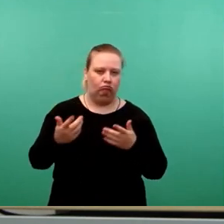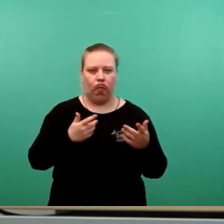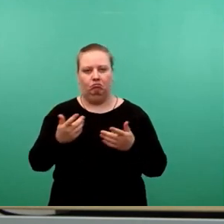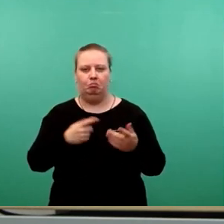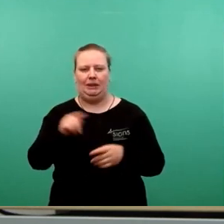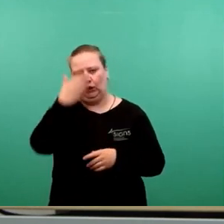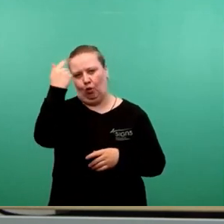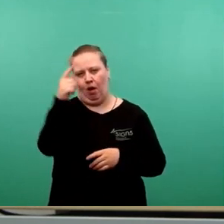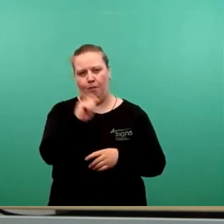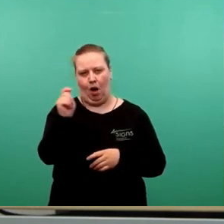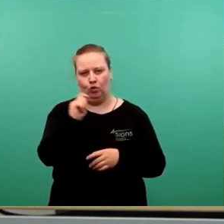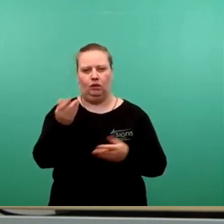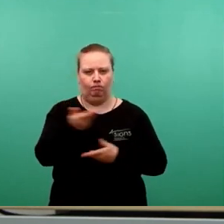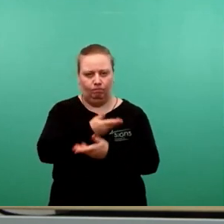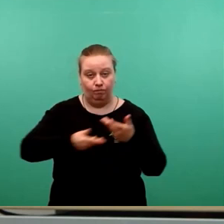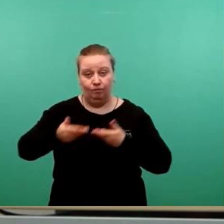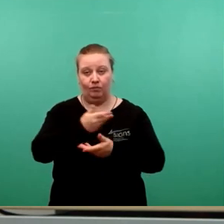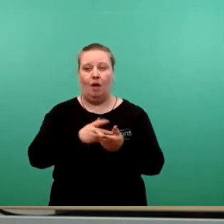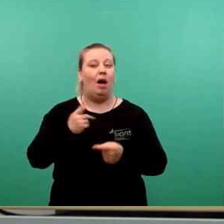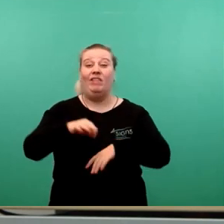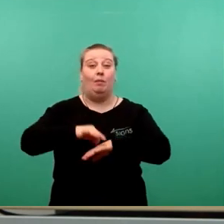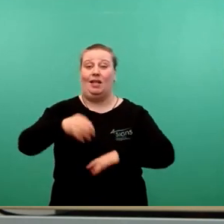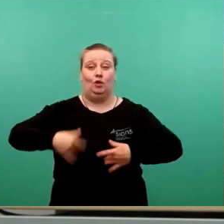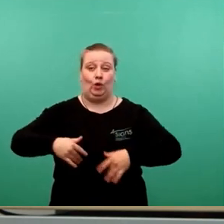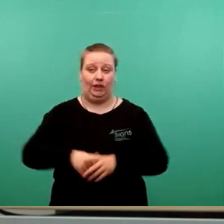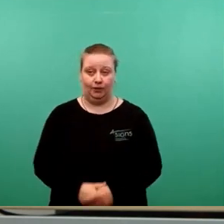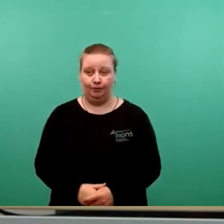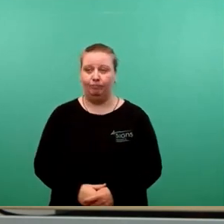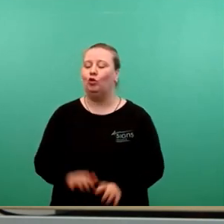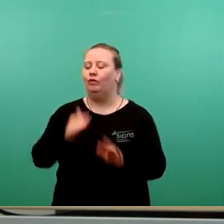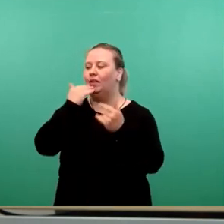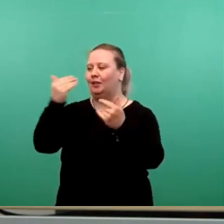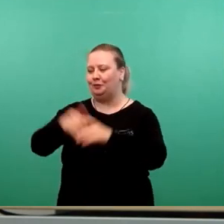Sommerpause da haben, aber wir werden es auch nicht gleich im März vorlegen können. Okay, vielen Dank.